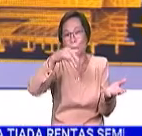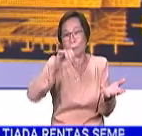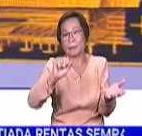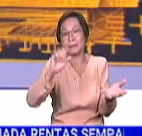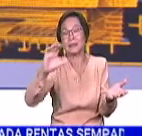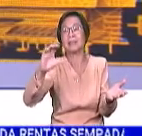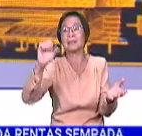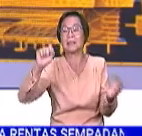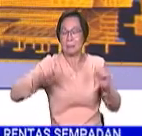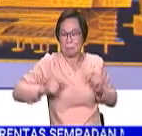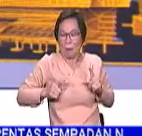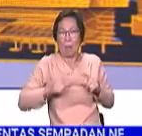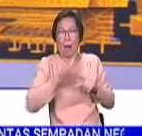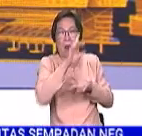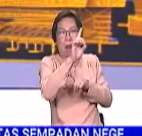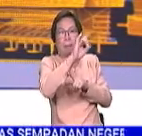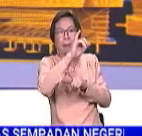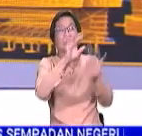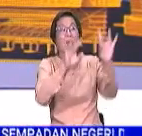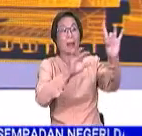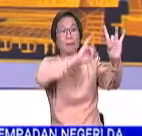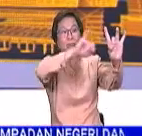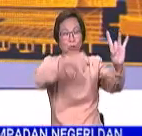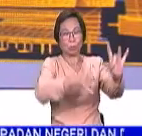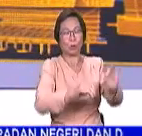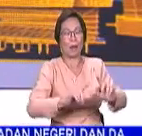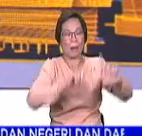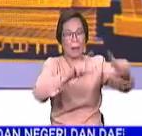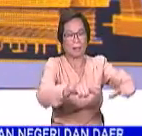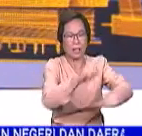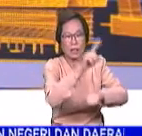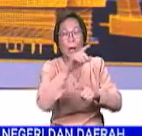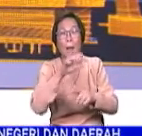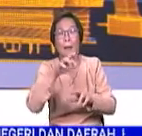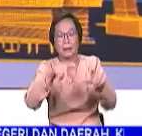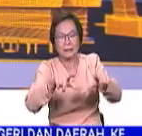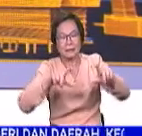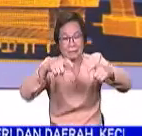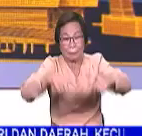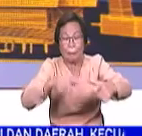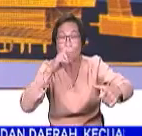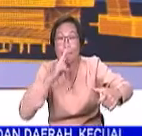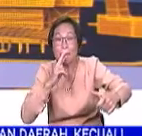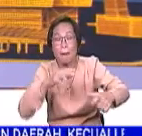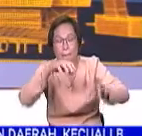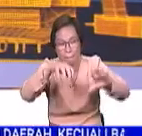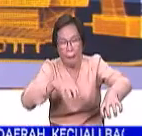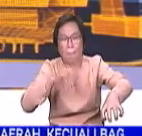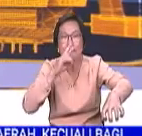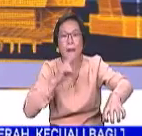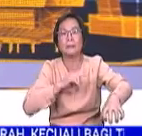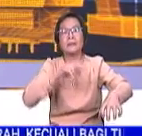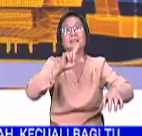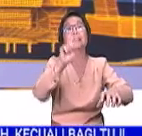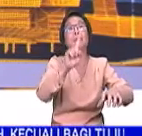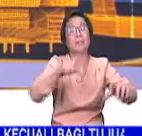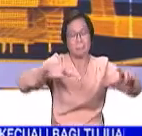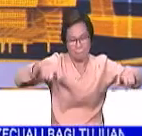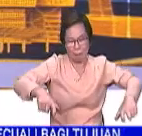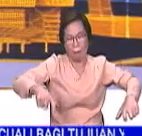cos8.net target untuk ditempatkan di zona merah dan lokasi Prita kawalan pergerakan diperkatakan